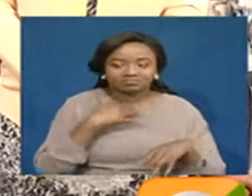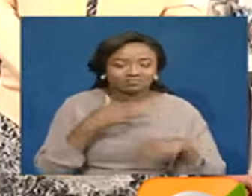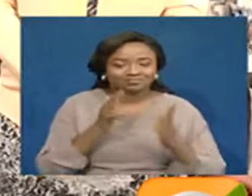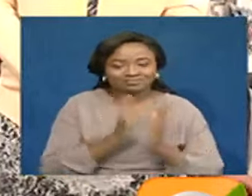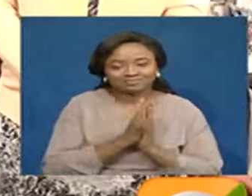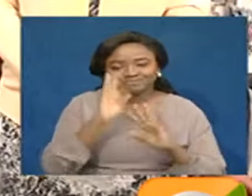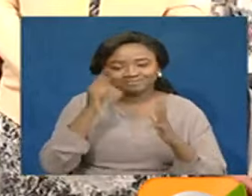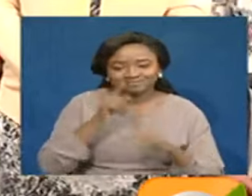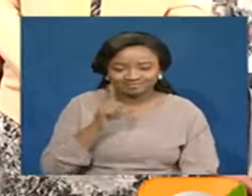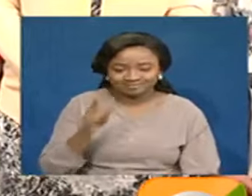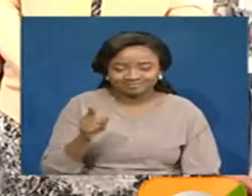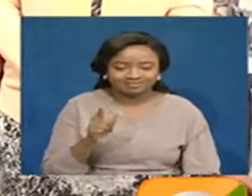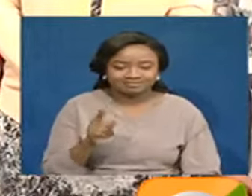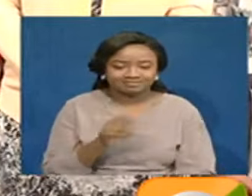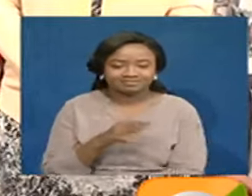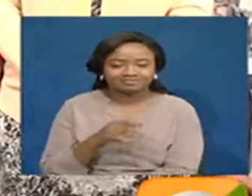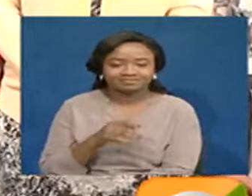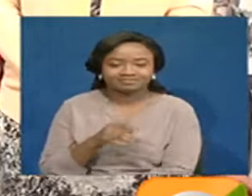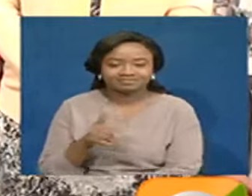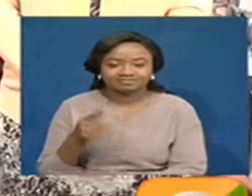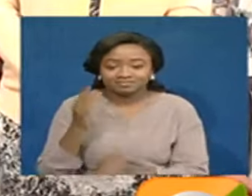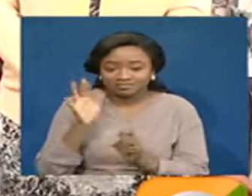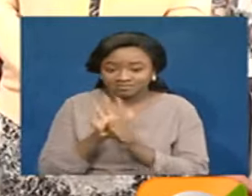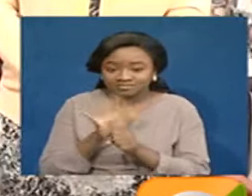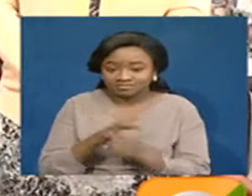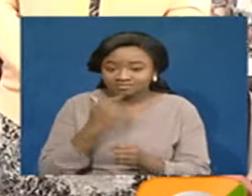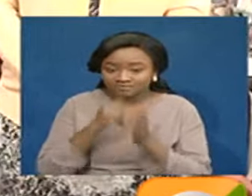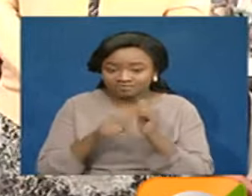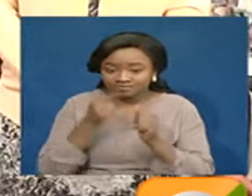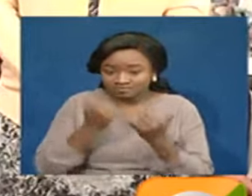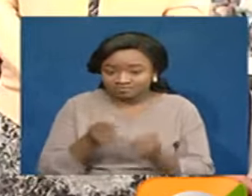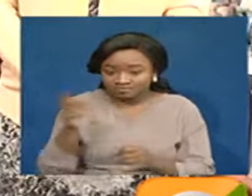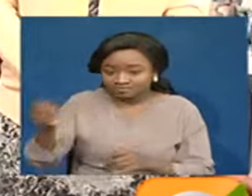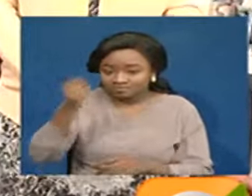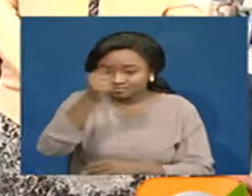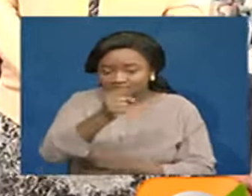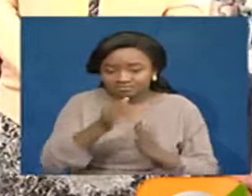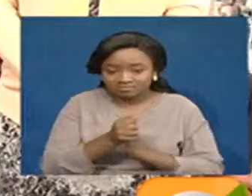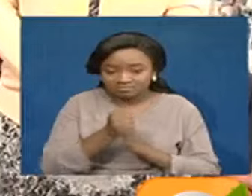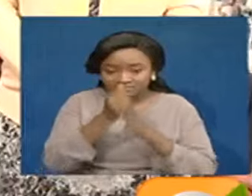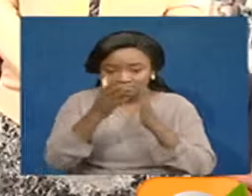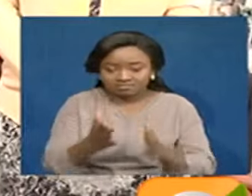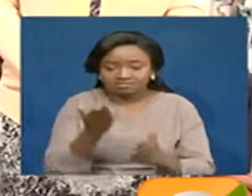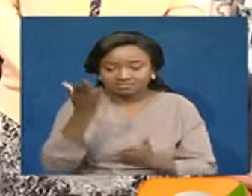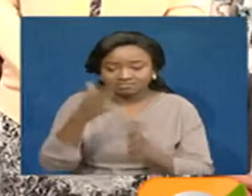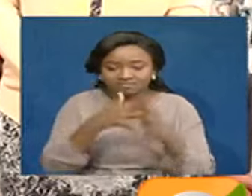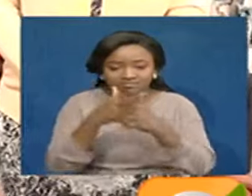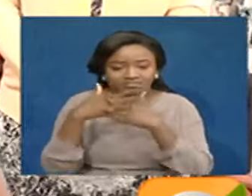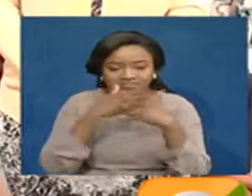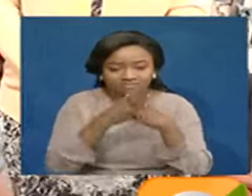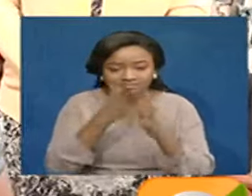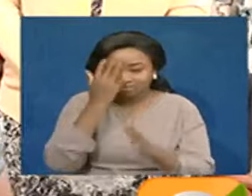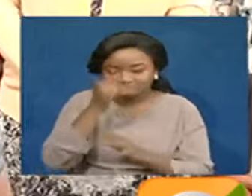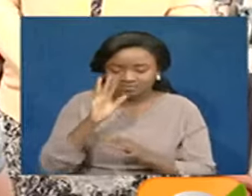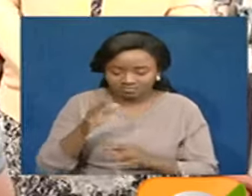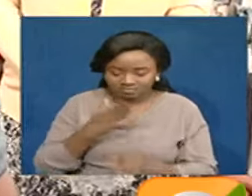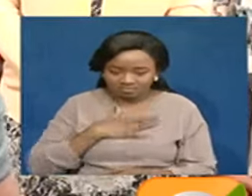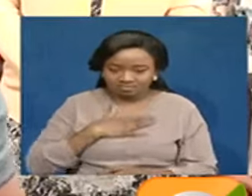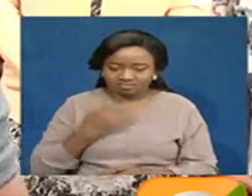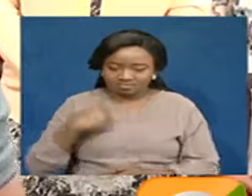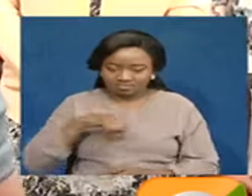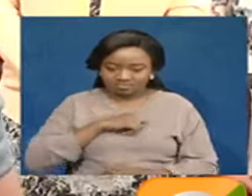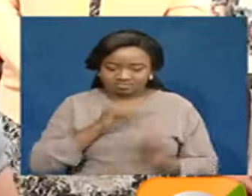Hulda Momanyi, wengi wakisema kwamba hatua yake kuchaguliwa kama kiongozi katika taifa la Marekani ni kutokana na maadili mema